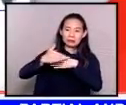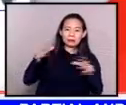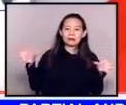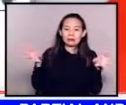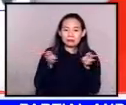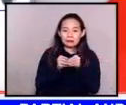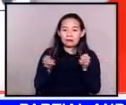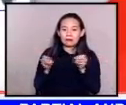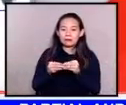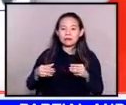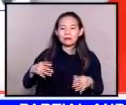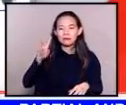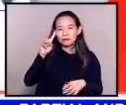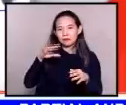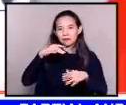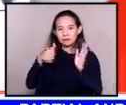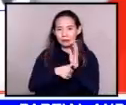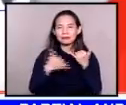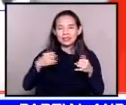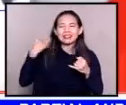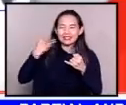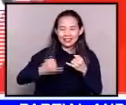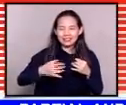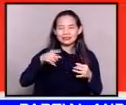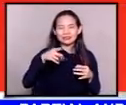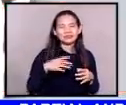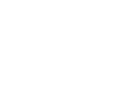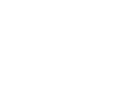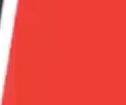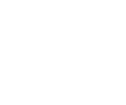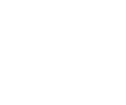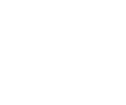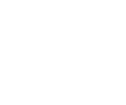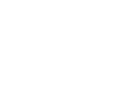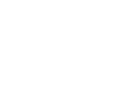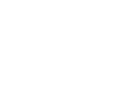Yan muna ang latest dito para sa Bilang Pilipino, Laila Pangilinan, News 5.